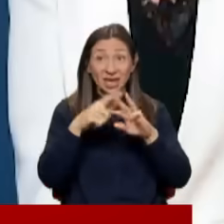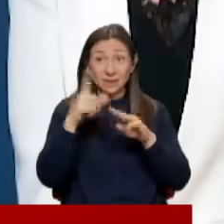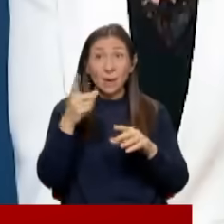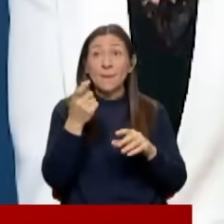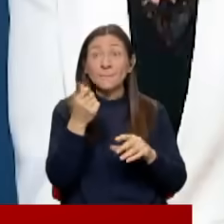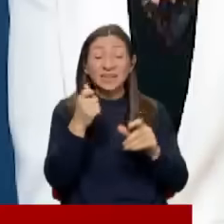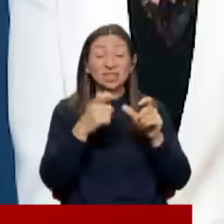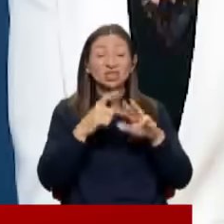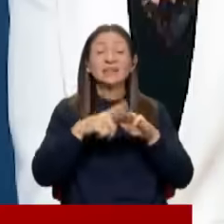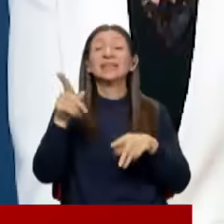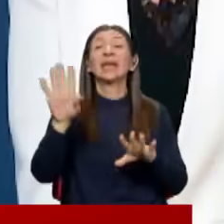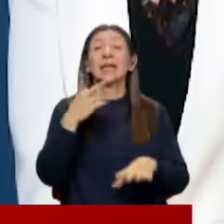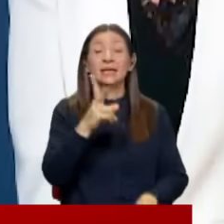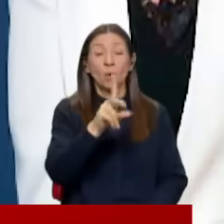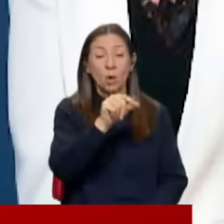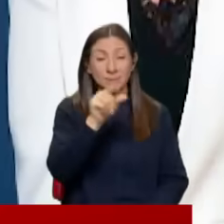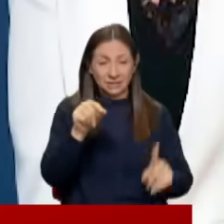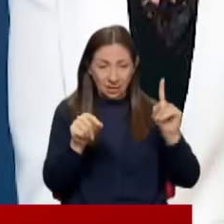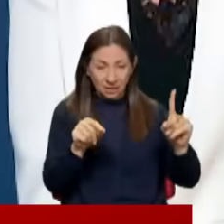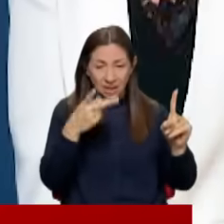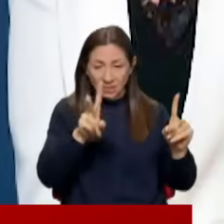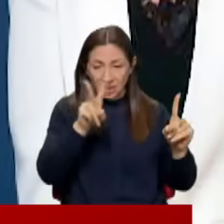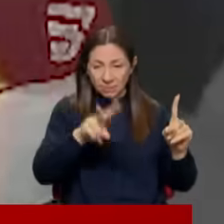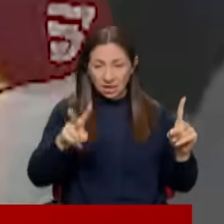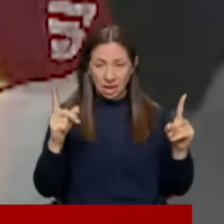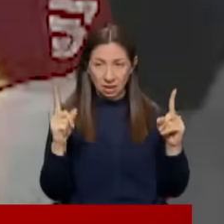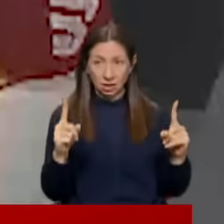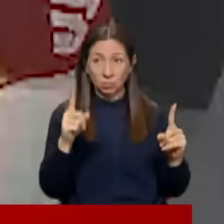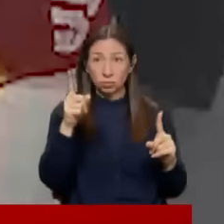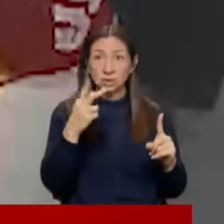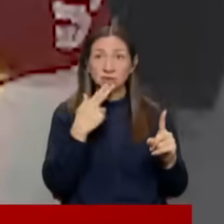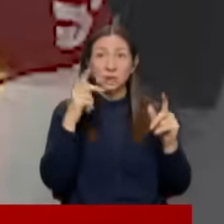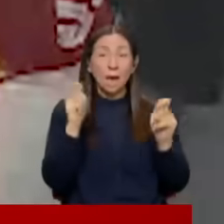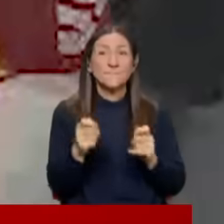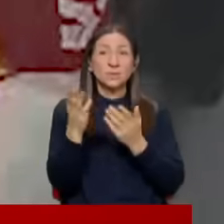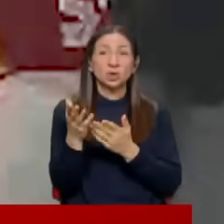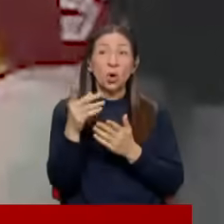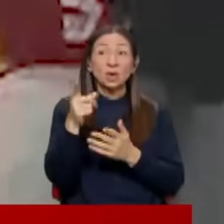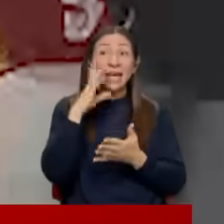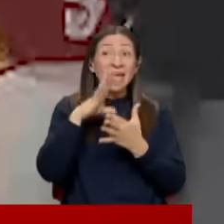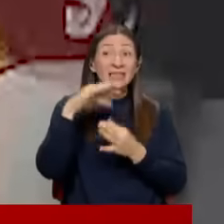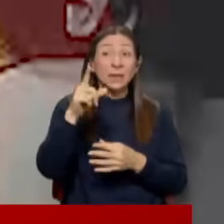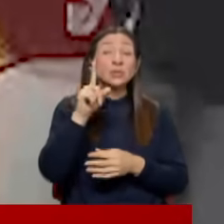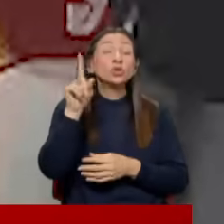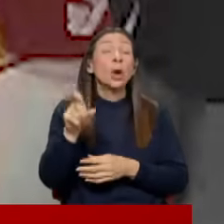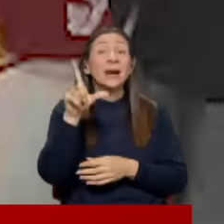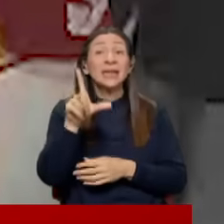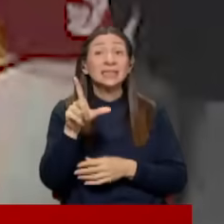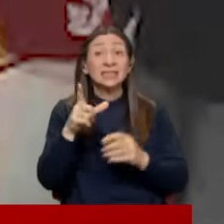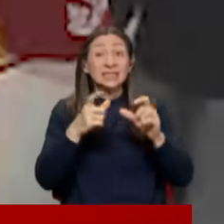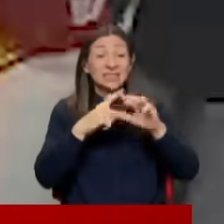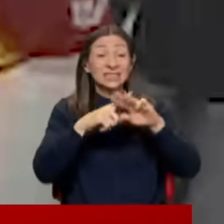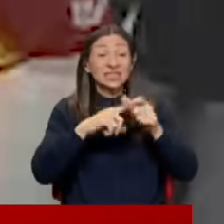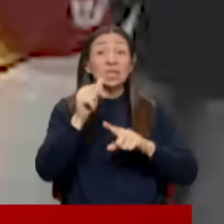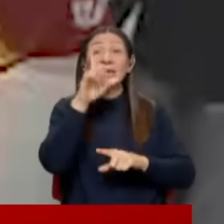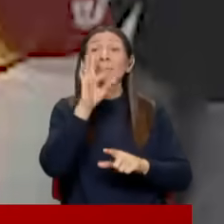Para seçiler zanda değil. 2011'den 2022'ye kadar bu kız bunu yapmış zaten. Oradaki insanlara bir sormak lazım. Seçil hiç